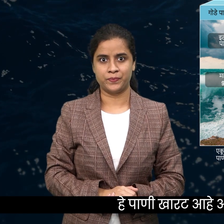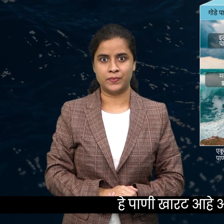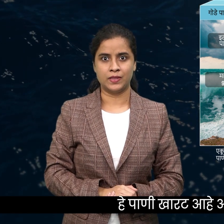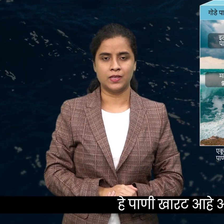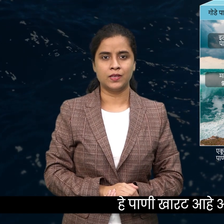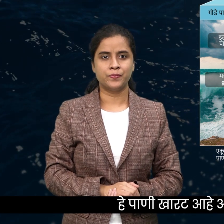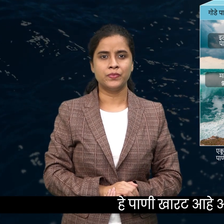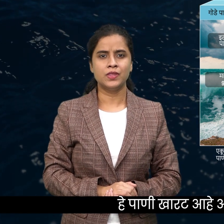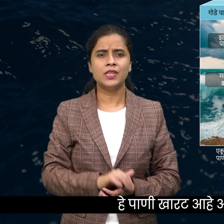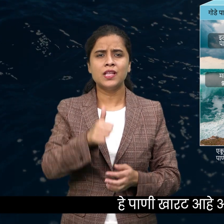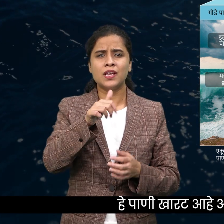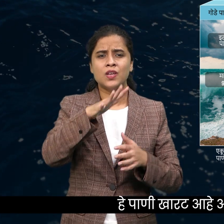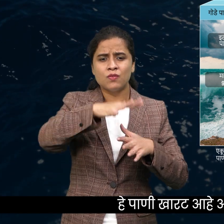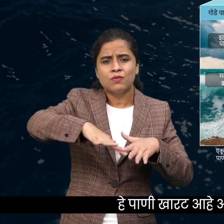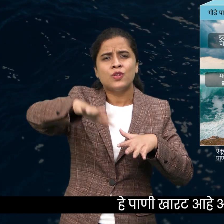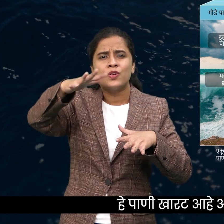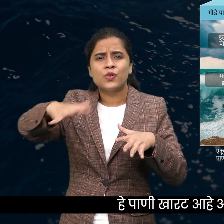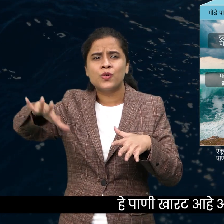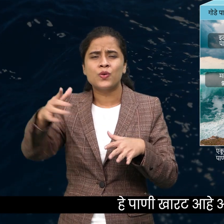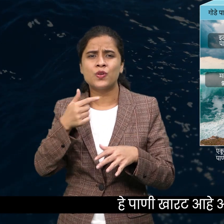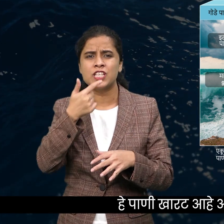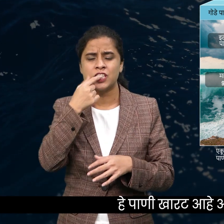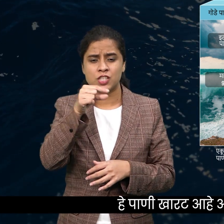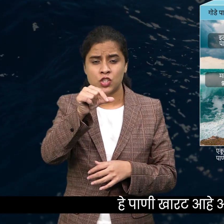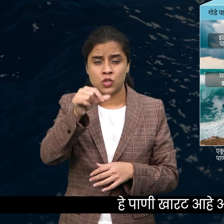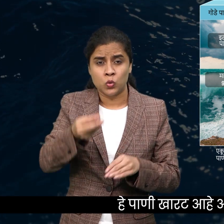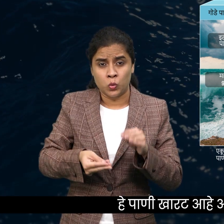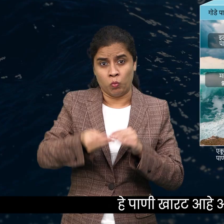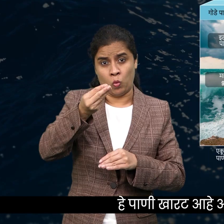हे पाणी खारट आहे आणि आपण ते पिऊ शकत नाही.